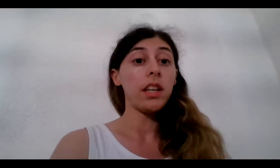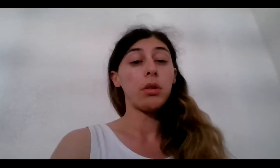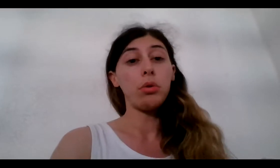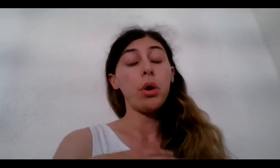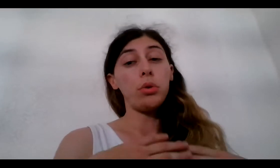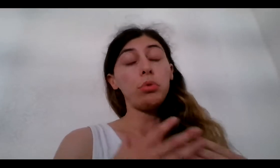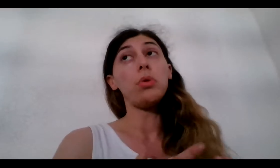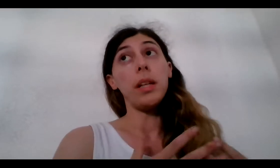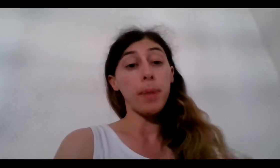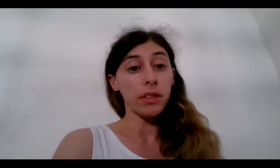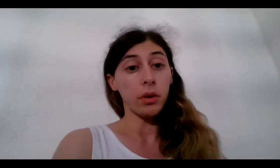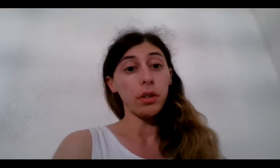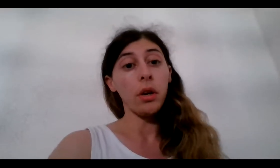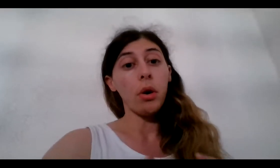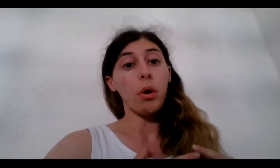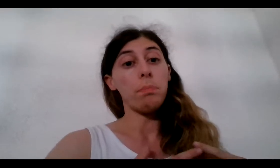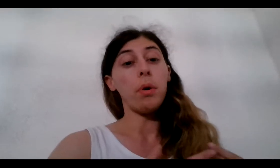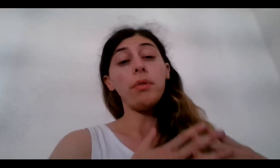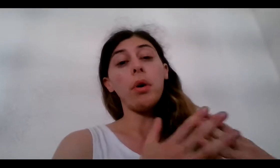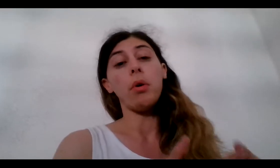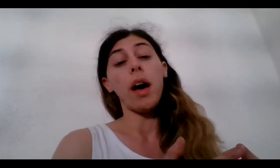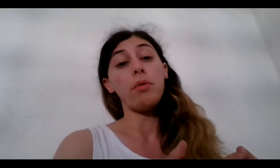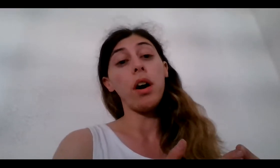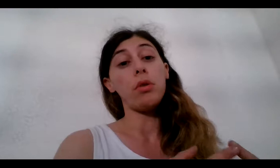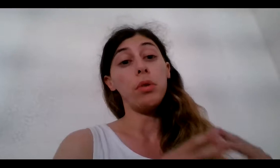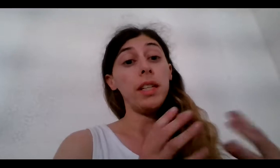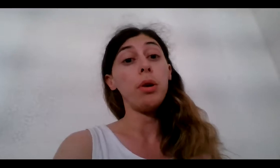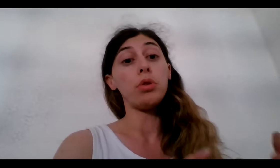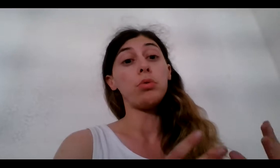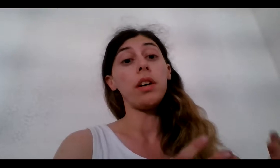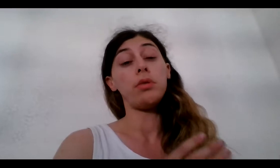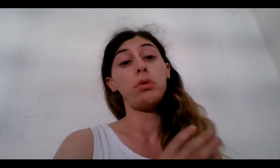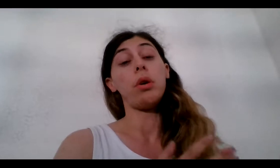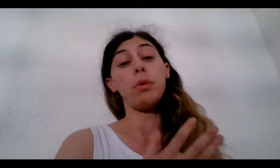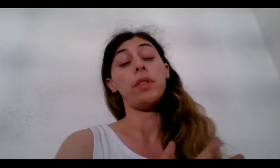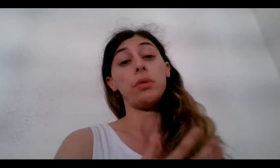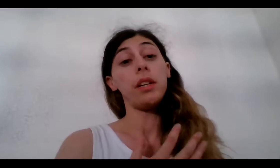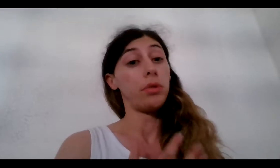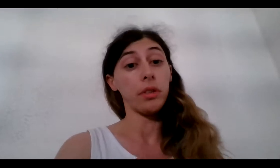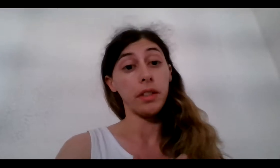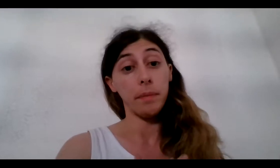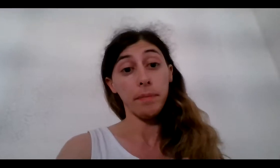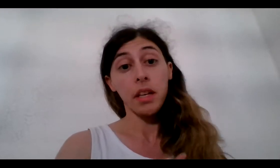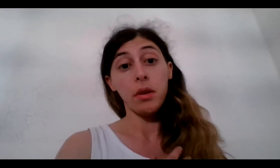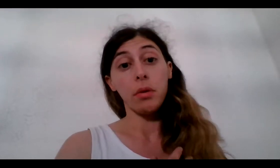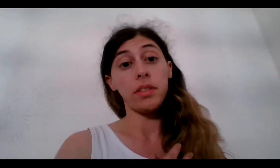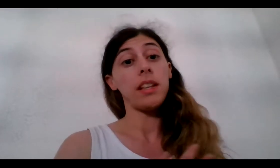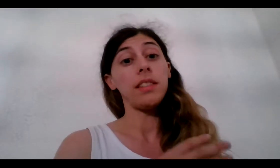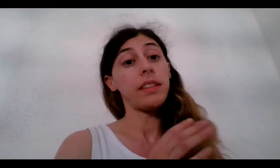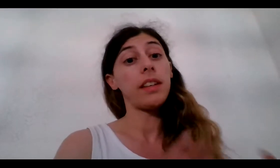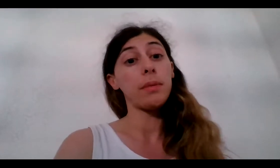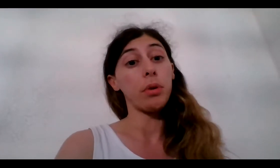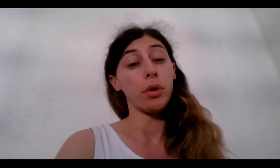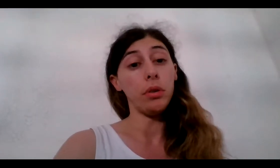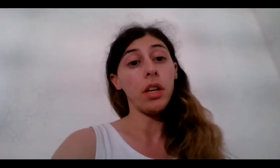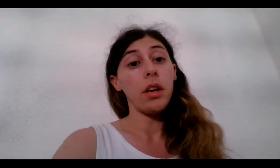précisé que toutes les personnes peuvent avoir le libre choix de leur professionnel de santé. Ça, c'est